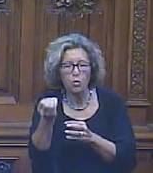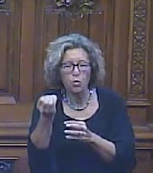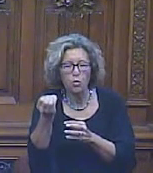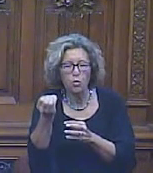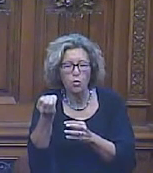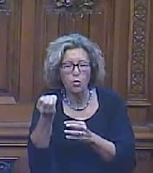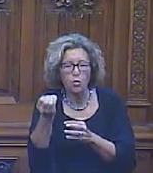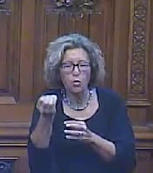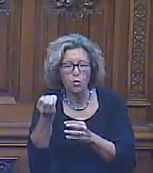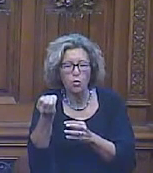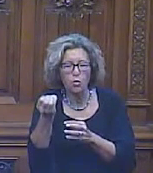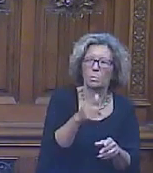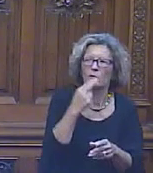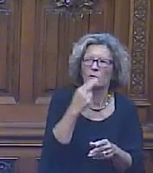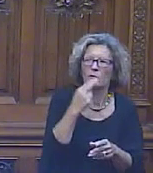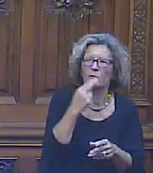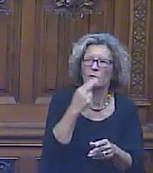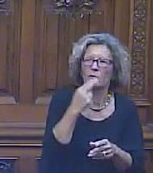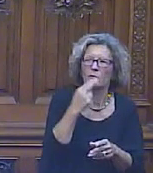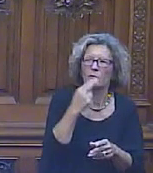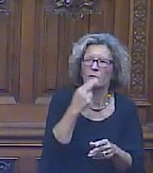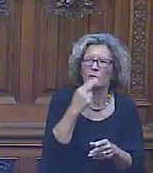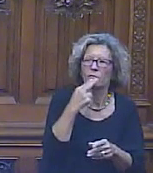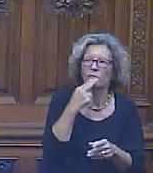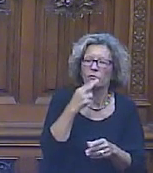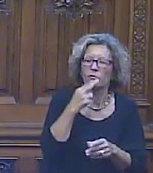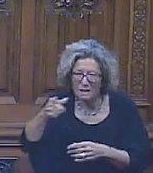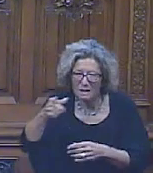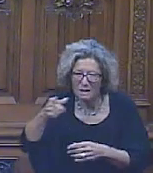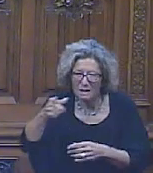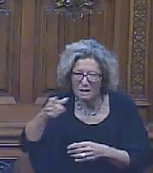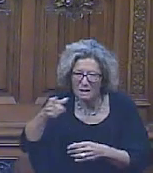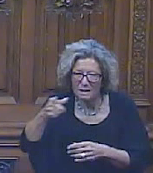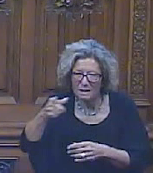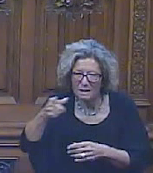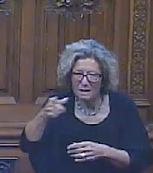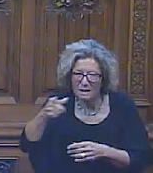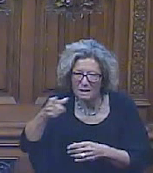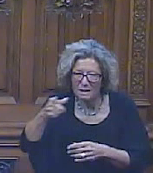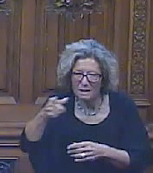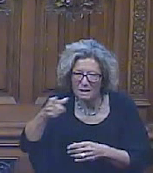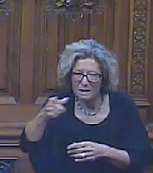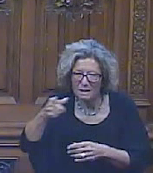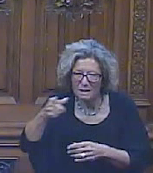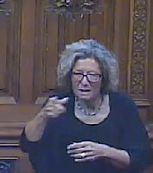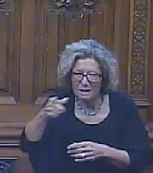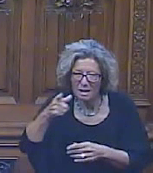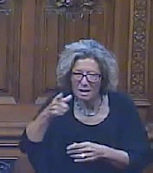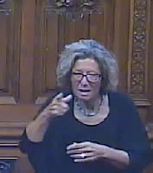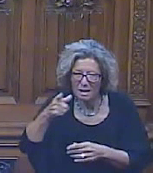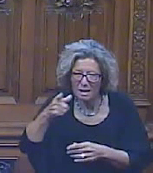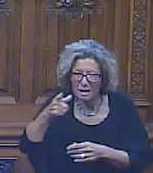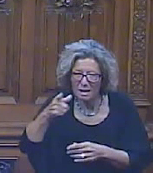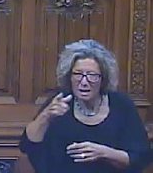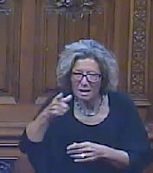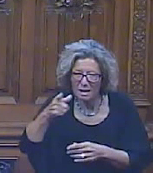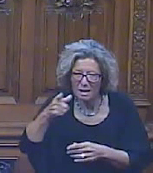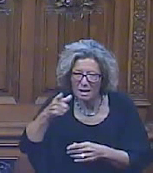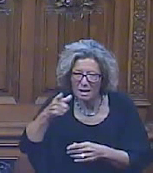und wie man die Staubsauger reglementiert. Mehr können diese Herrschaften nicht. Wir haben sie nie können. Daher ist diese